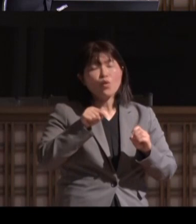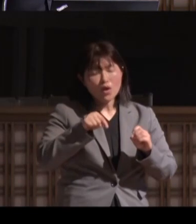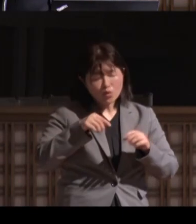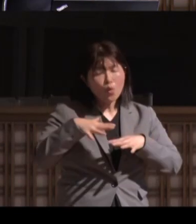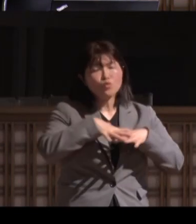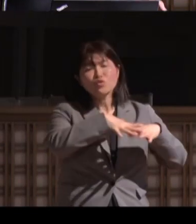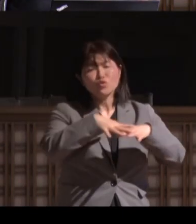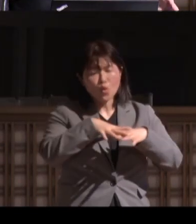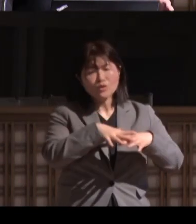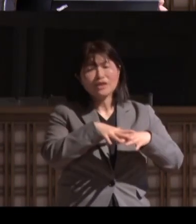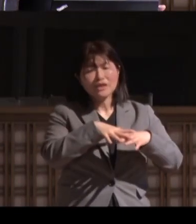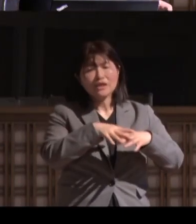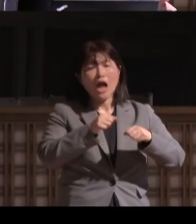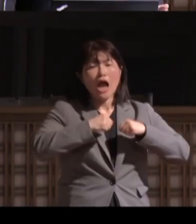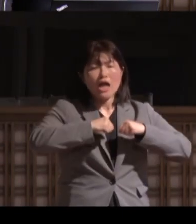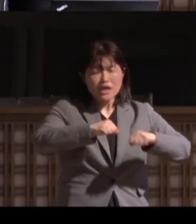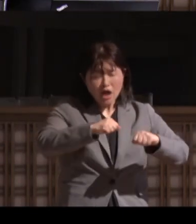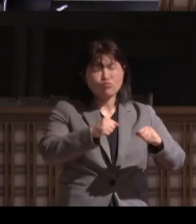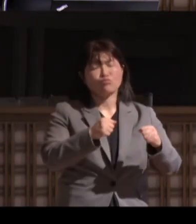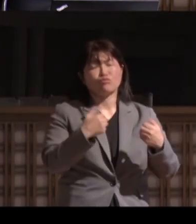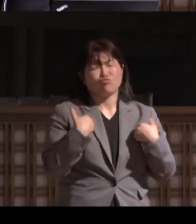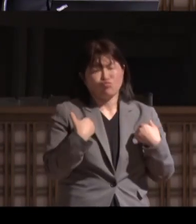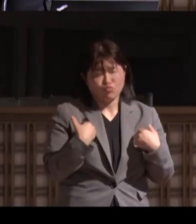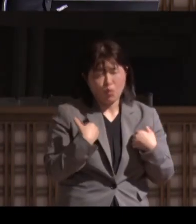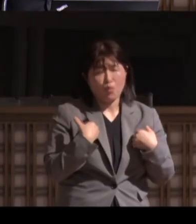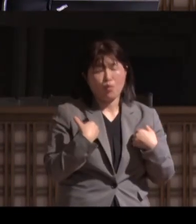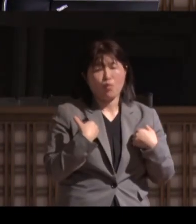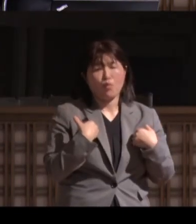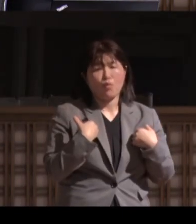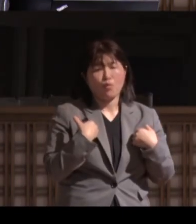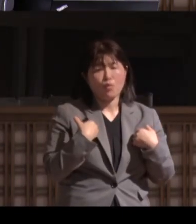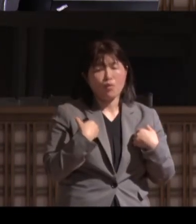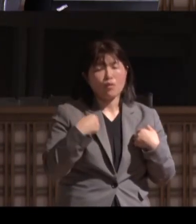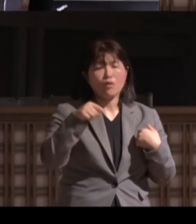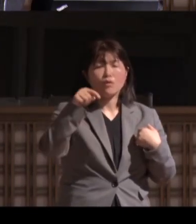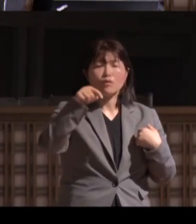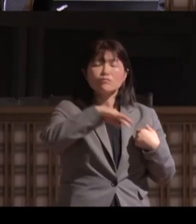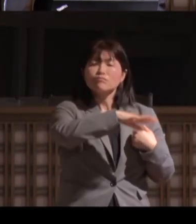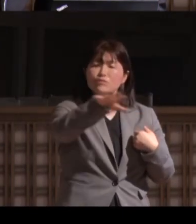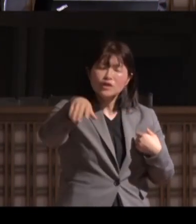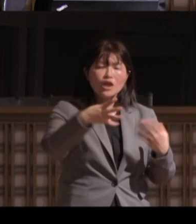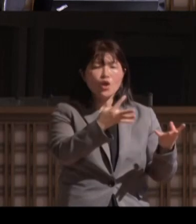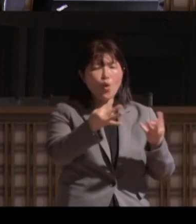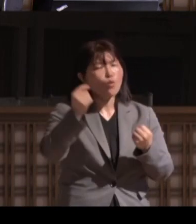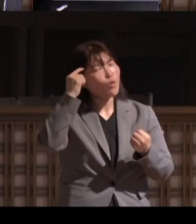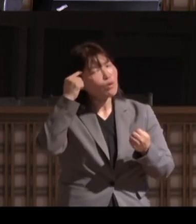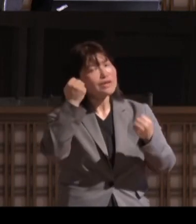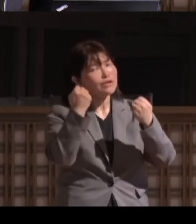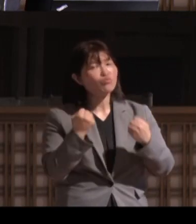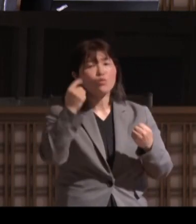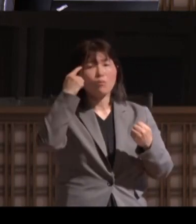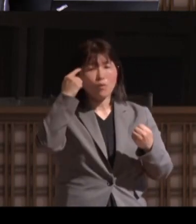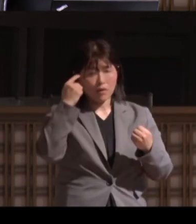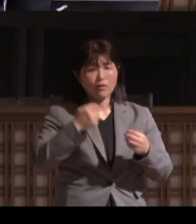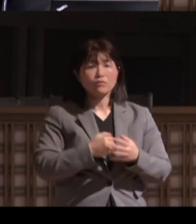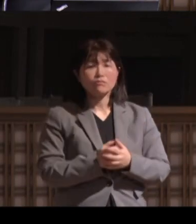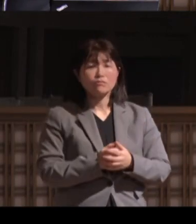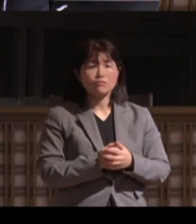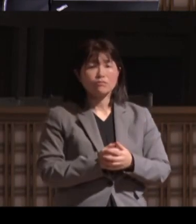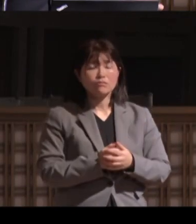やるべきだという風になお考えをお持ちの方がまおそらくこの会場にも多くいらっしゃると思い